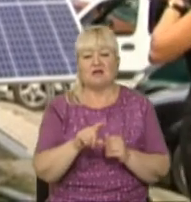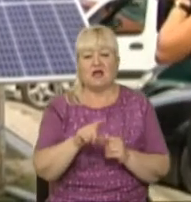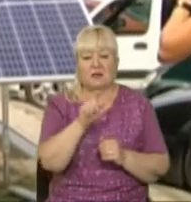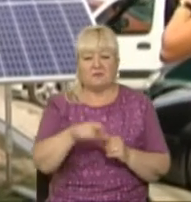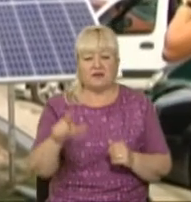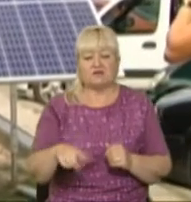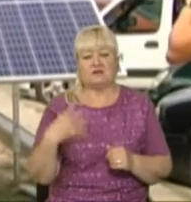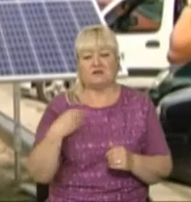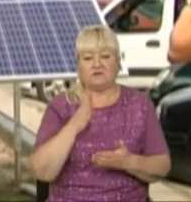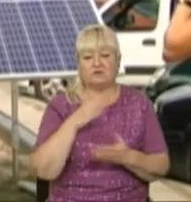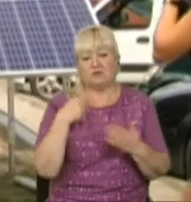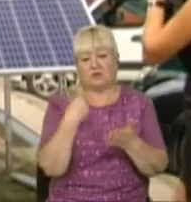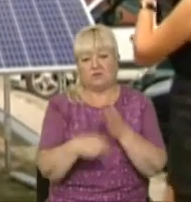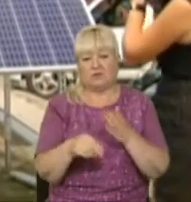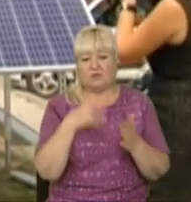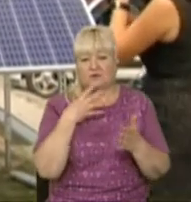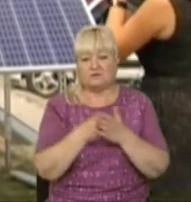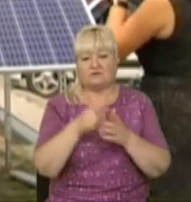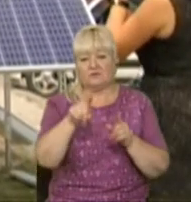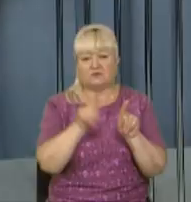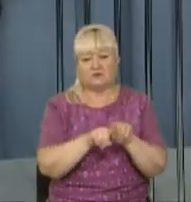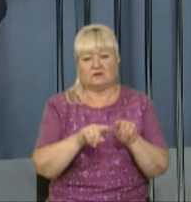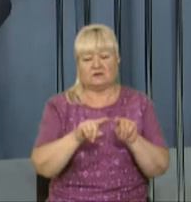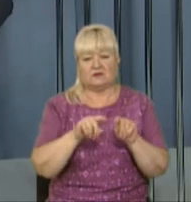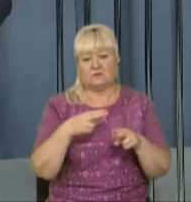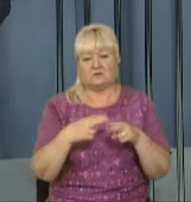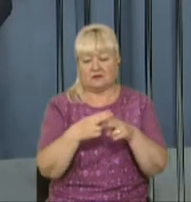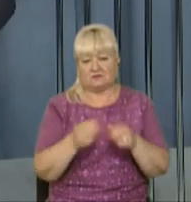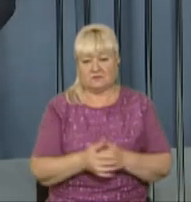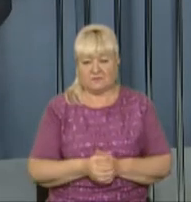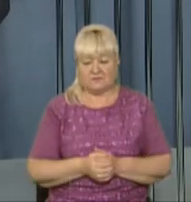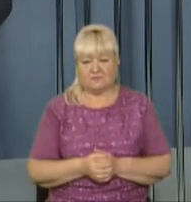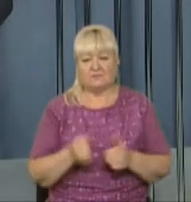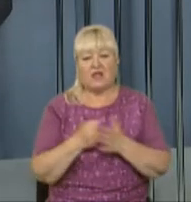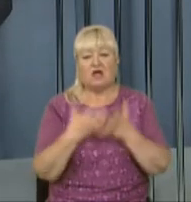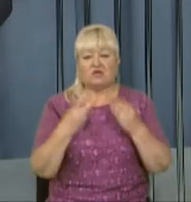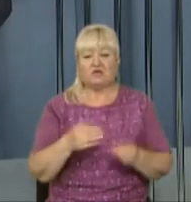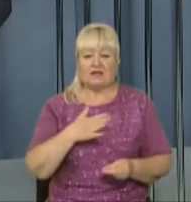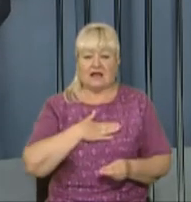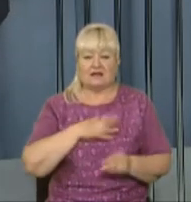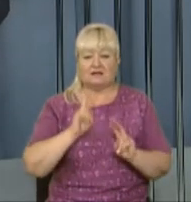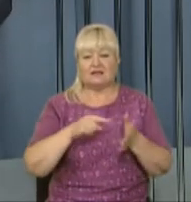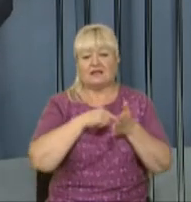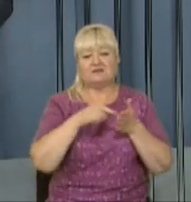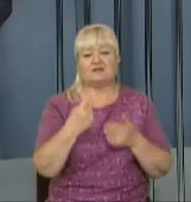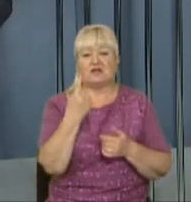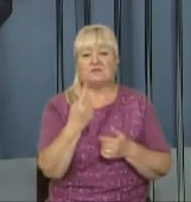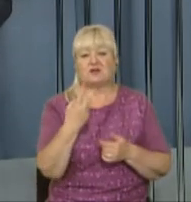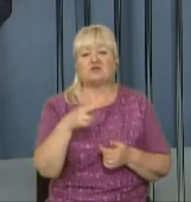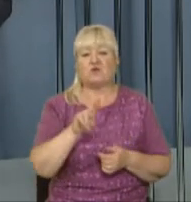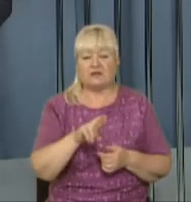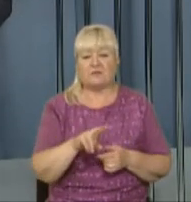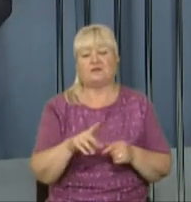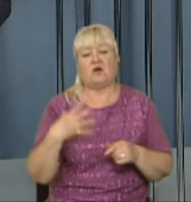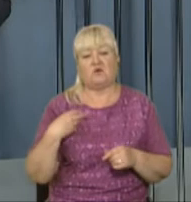встановив приватну сонячну станцію, яка працює по зеленому тарифу. До Дня Канади, який відзначають 1 липня, у